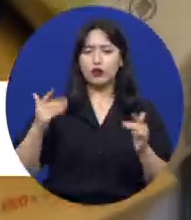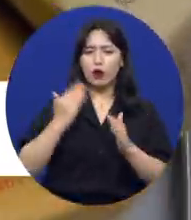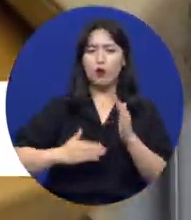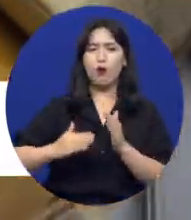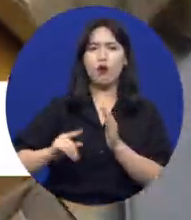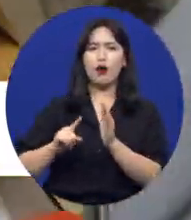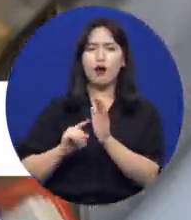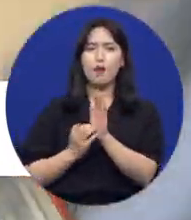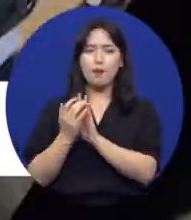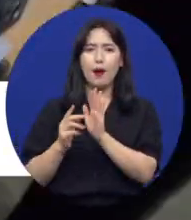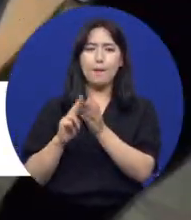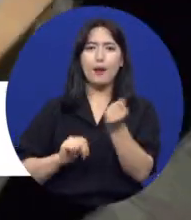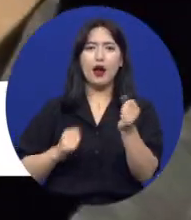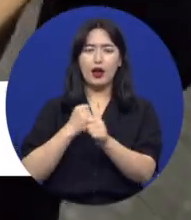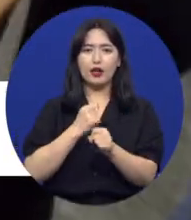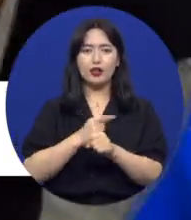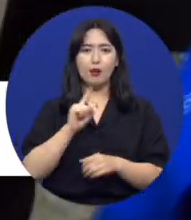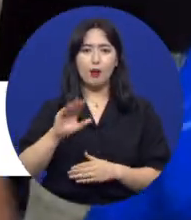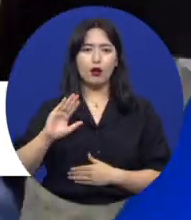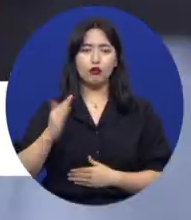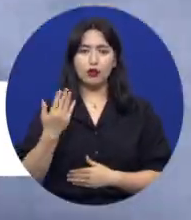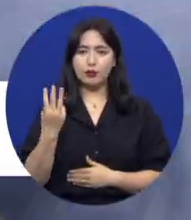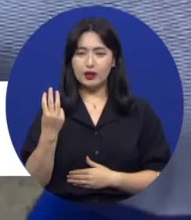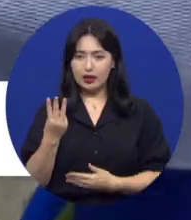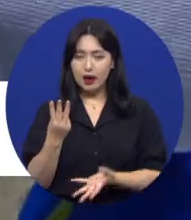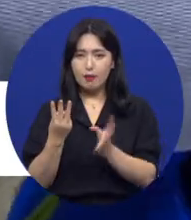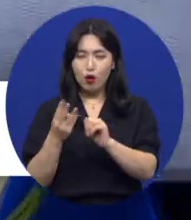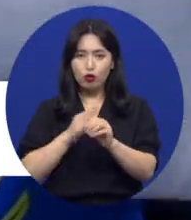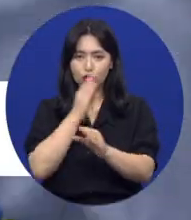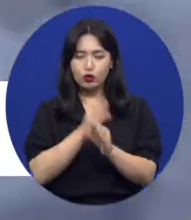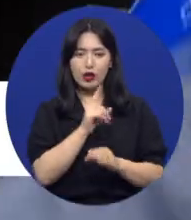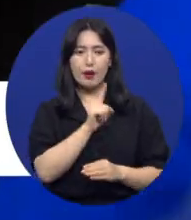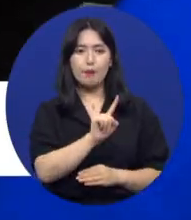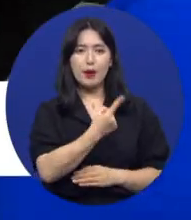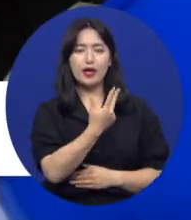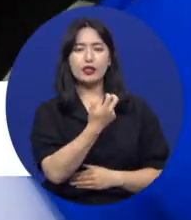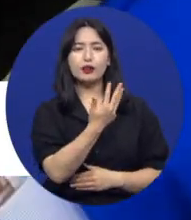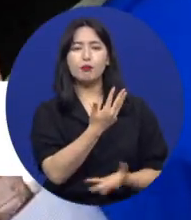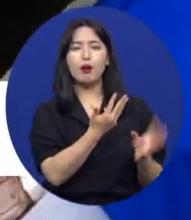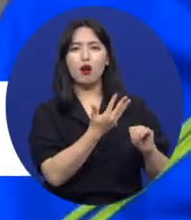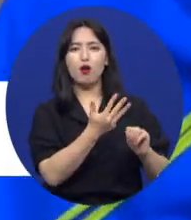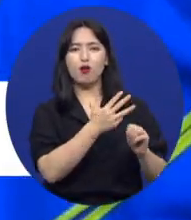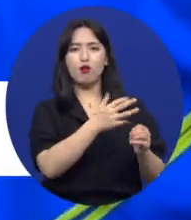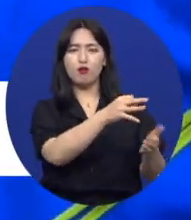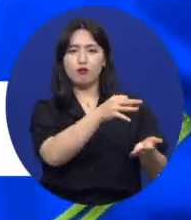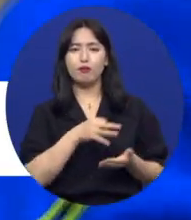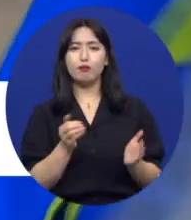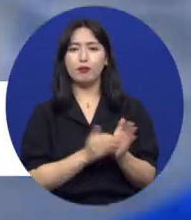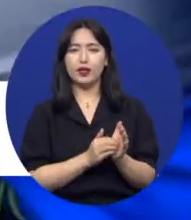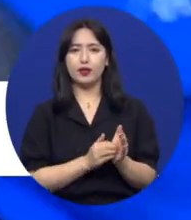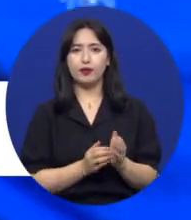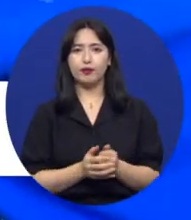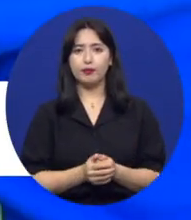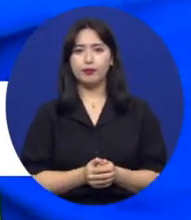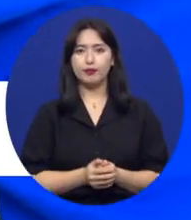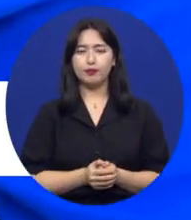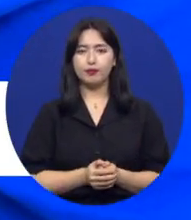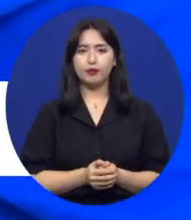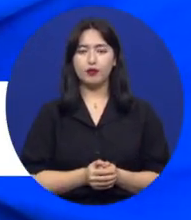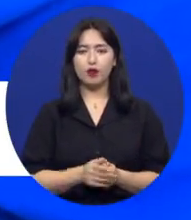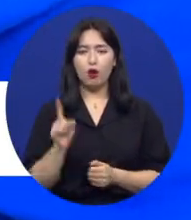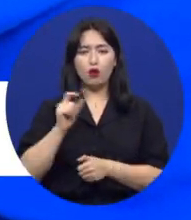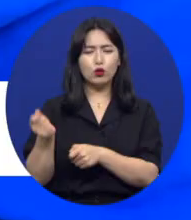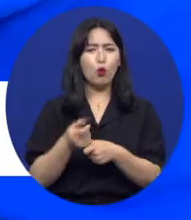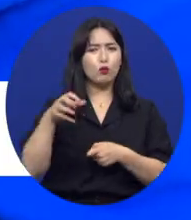처분 에 체납액 193 억 원 가운데 178 5억원을 거둬 들였다 고 밝혔습니다 모